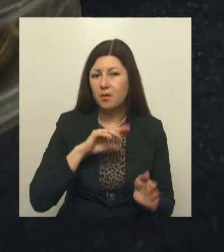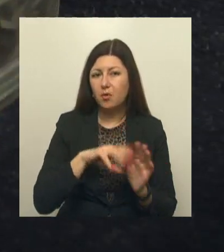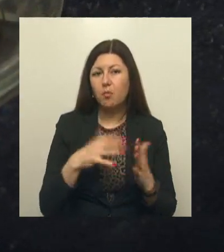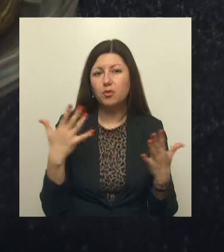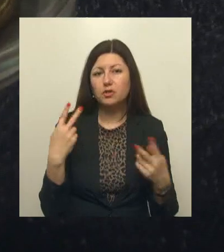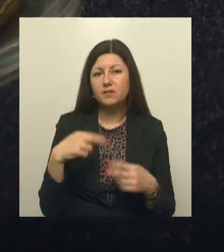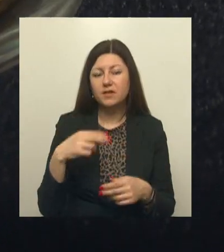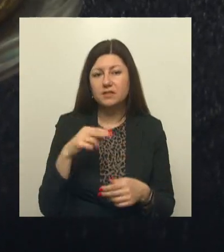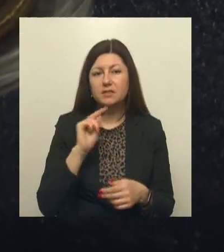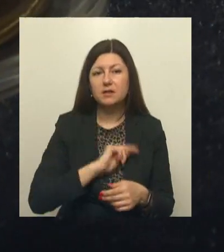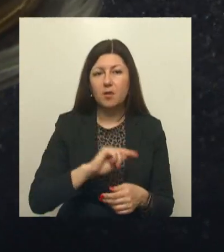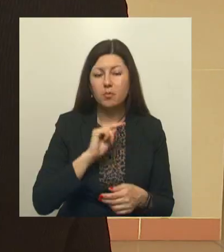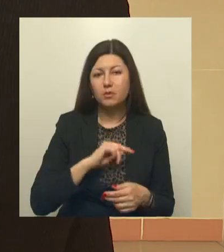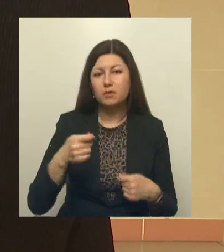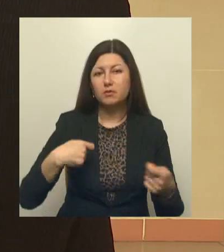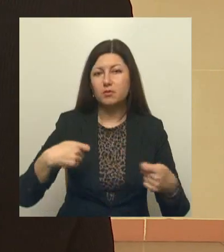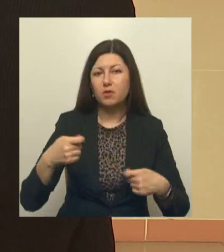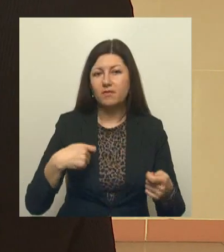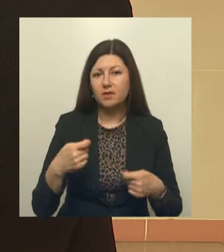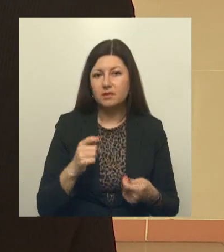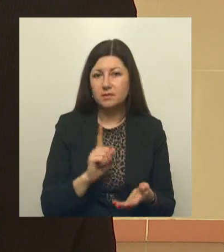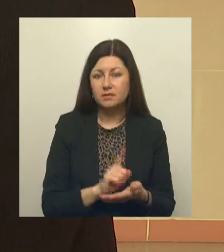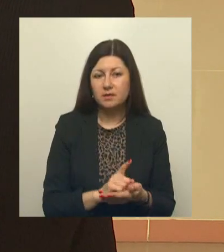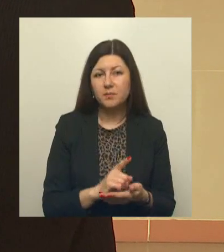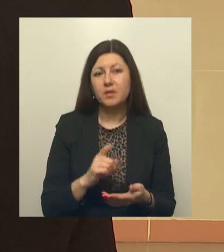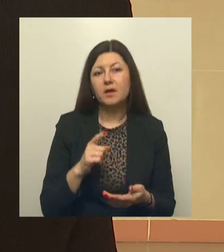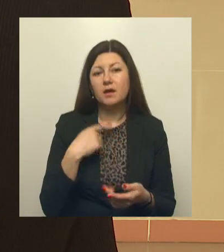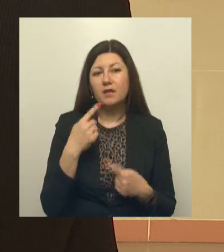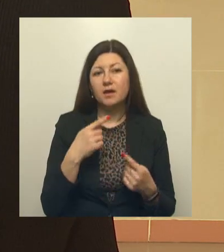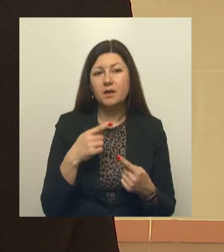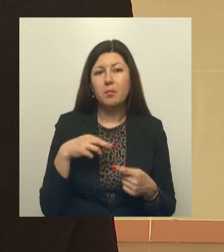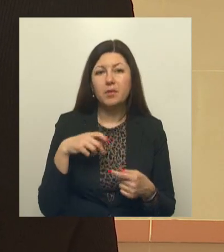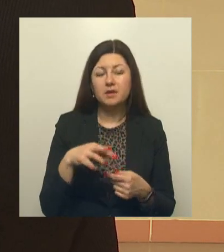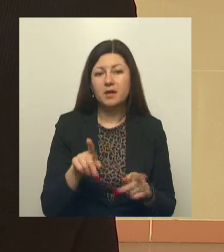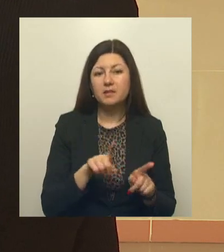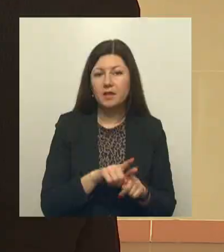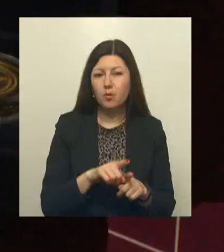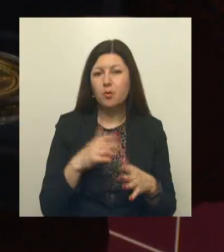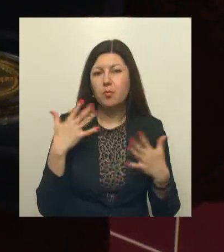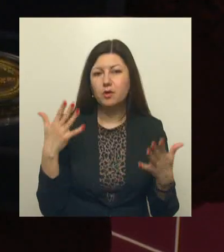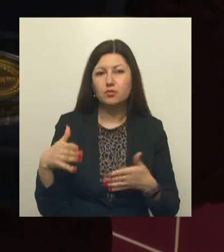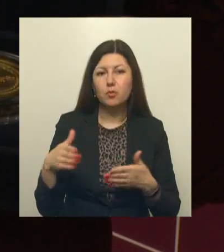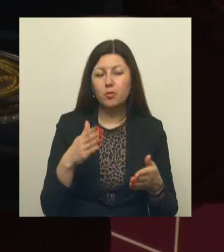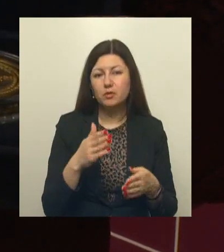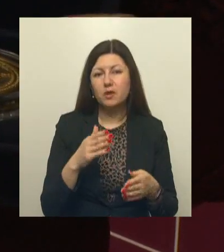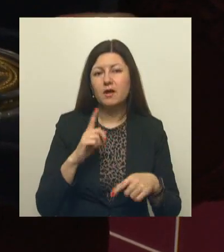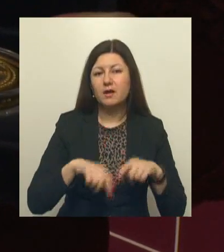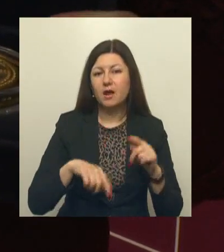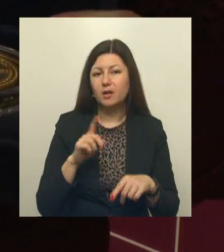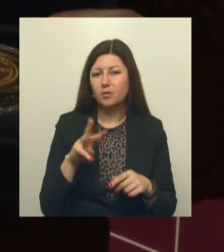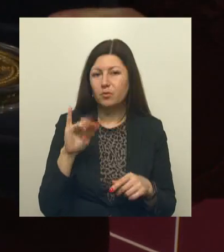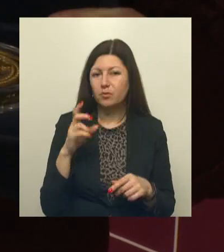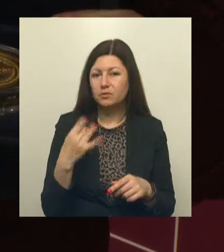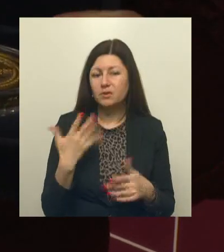20 из них работает в должности руководителя. Говорят, пройдя такой большой путь в профессии, родной музей уже стал